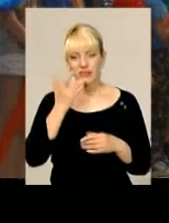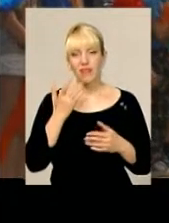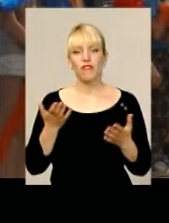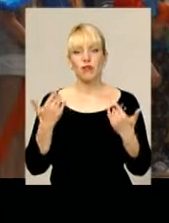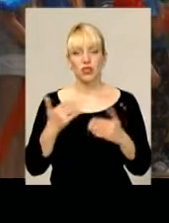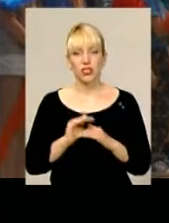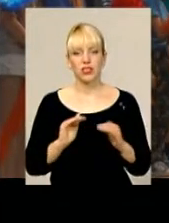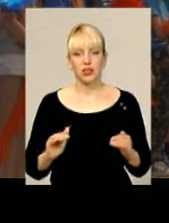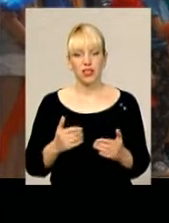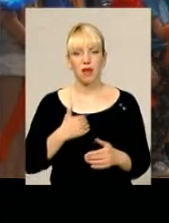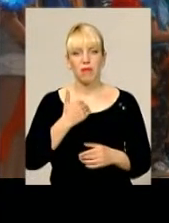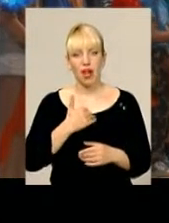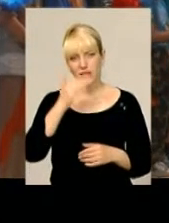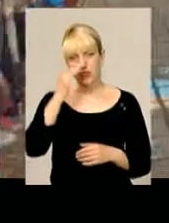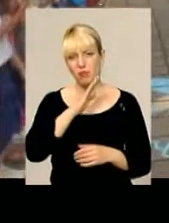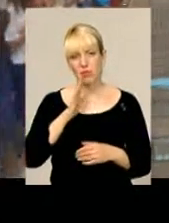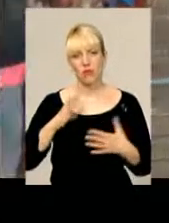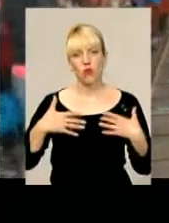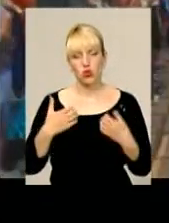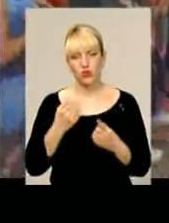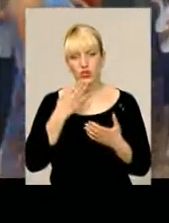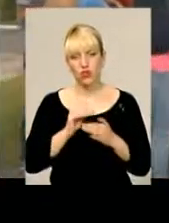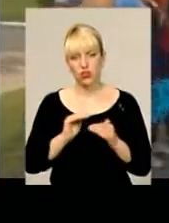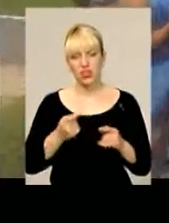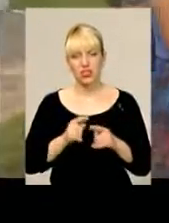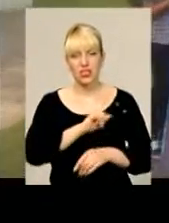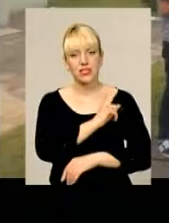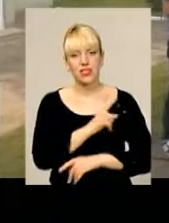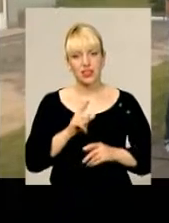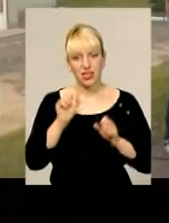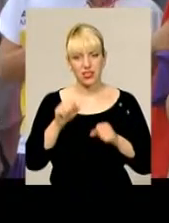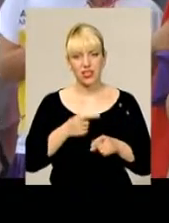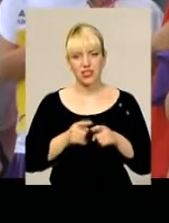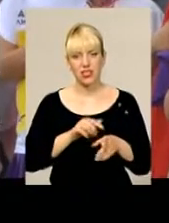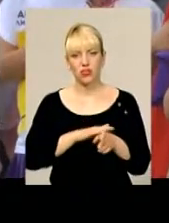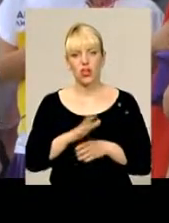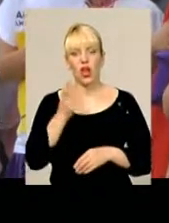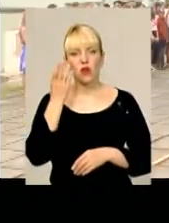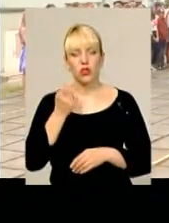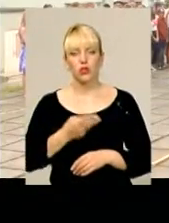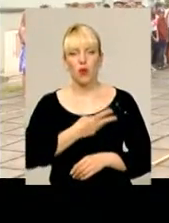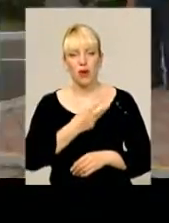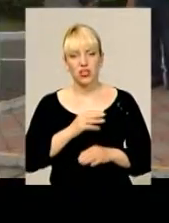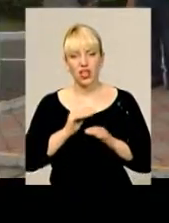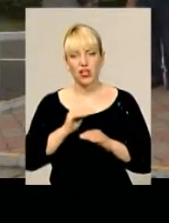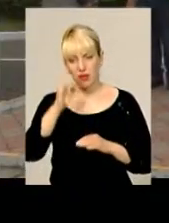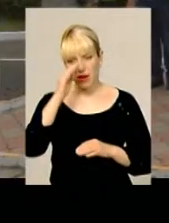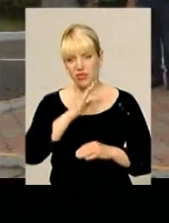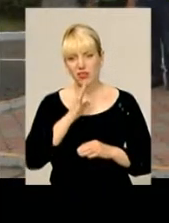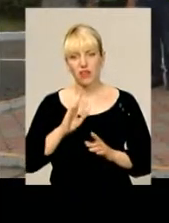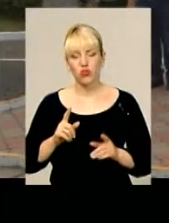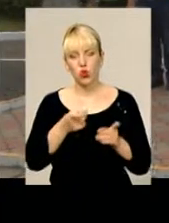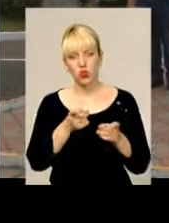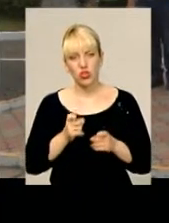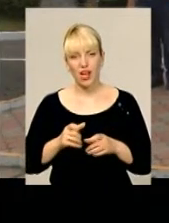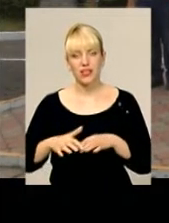Прагнення батьків оздоровити свою малечу, мабуть, єдина сила, яка здатна це реалізувати. А коли до бажань батьків долучається ще й ініціатива громади,